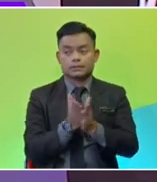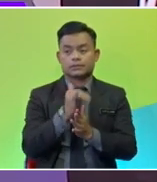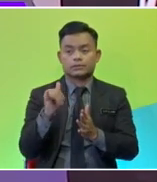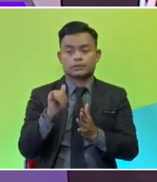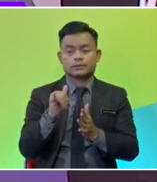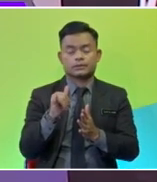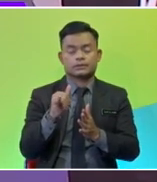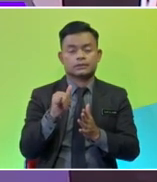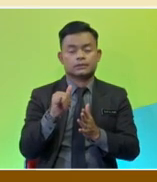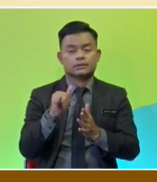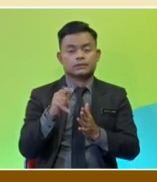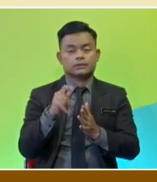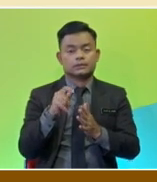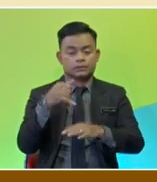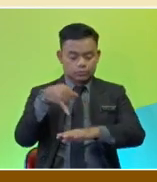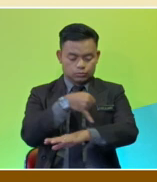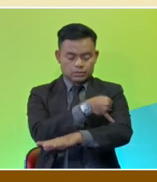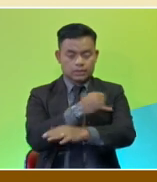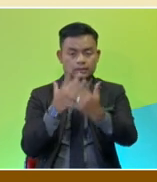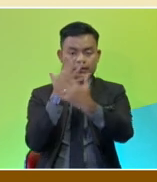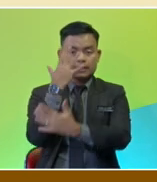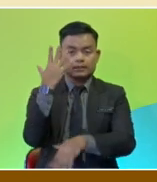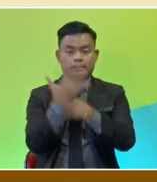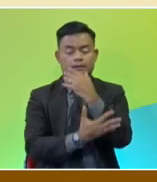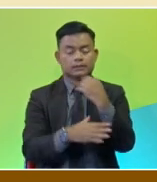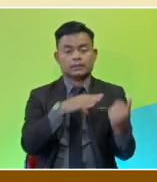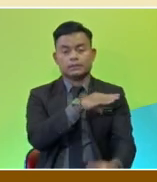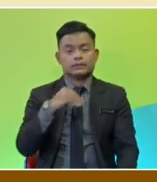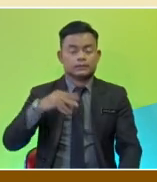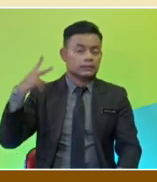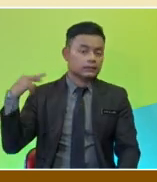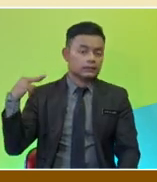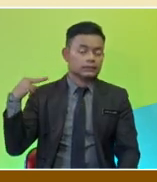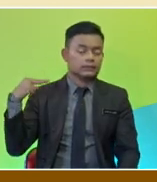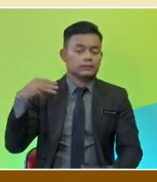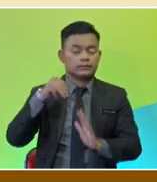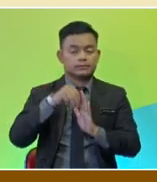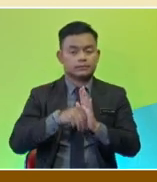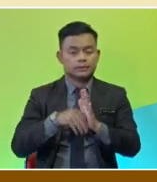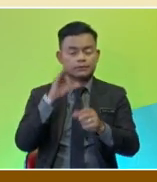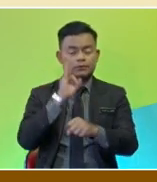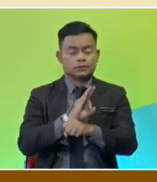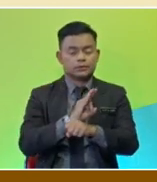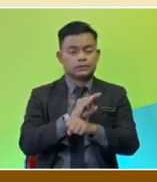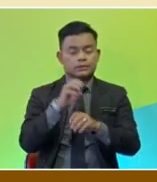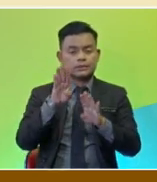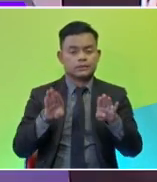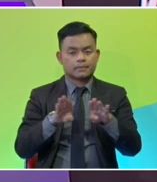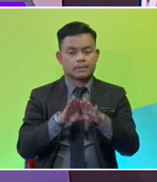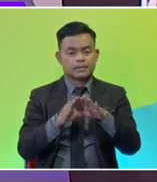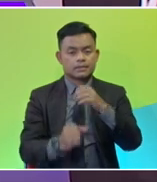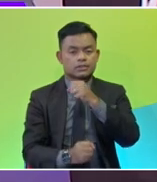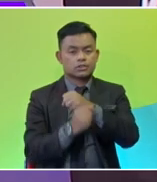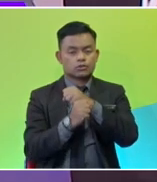tulang tangan dan tulang kaki berfungsi sebagai cekungan dan pergerakan kalau kita nampak ada orang di boleh melakukan